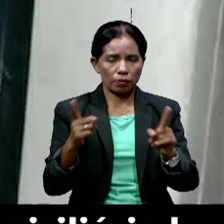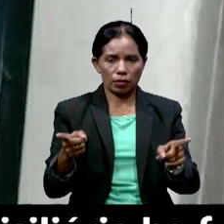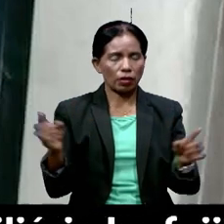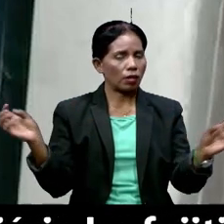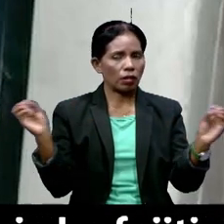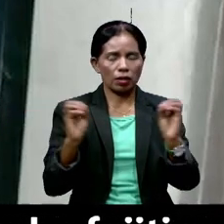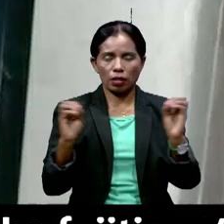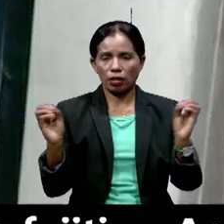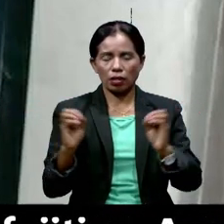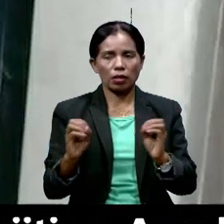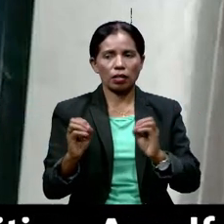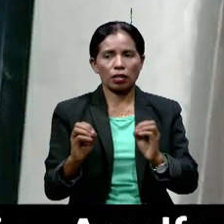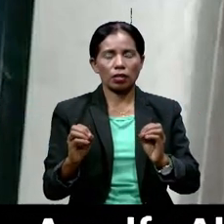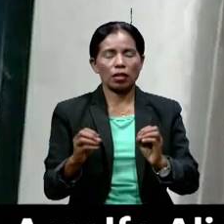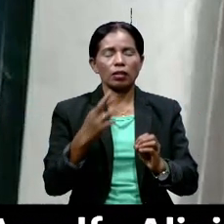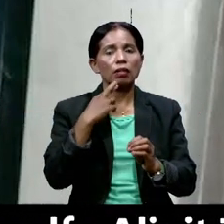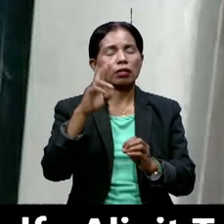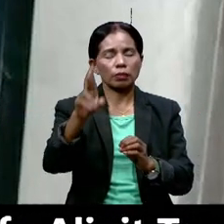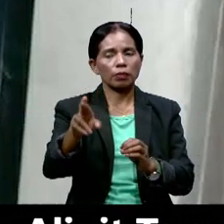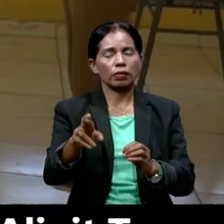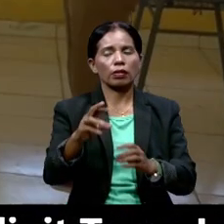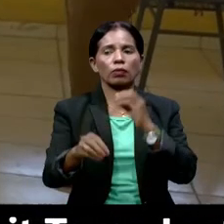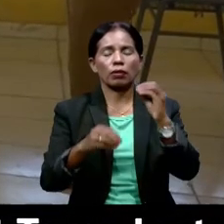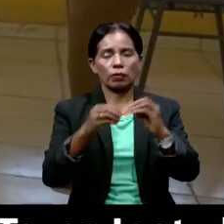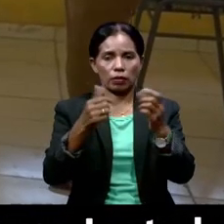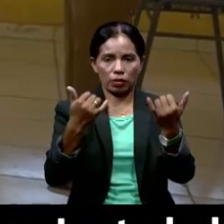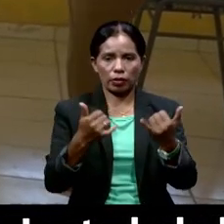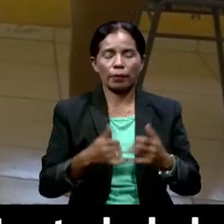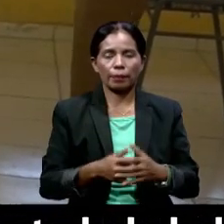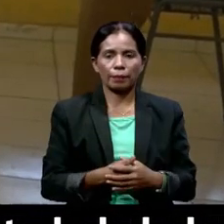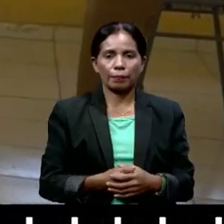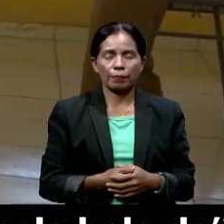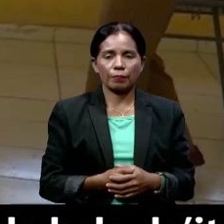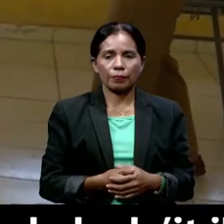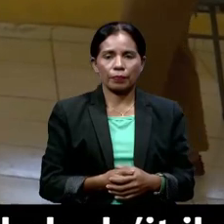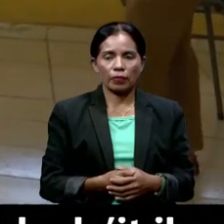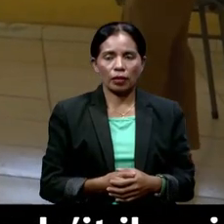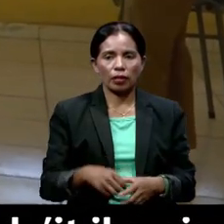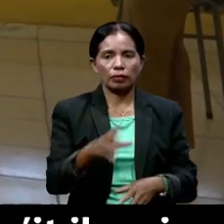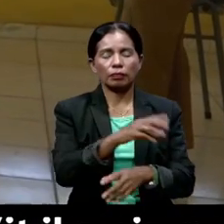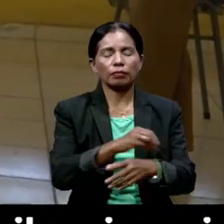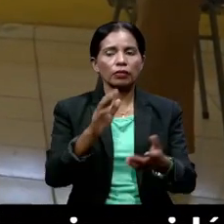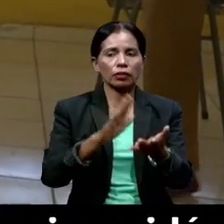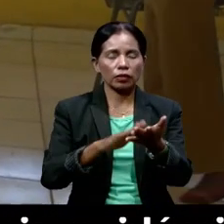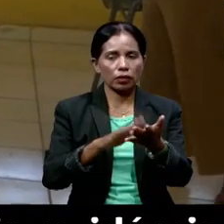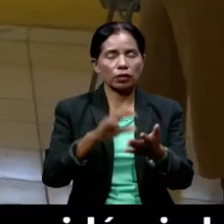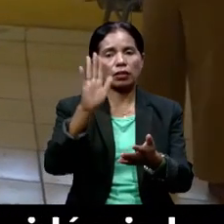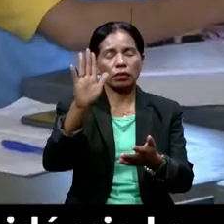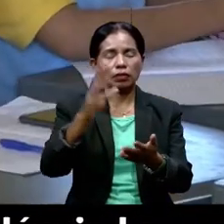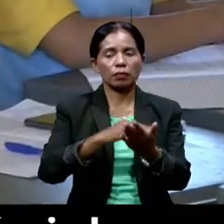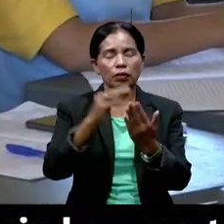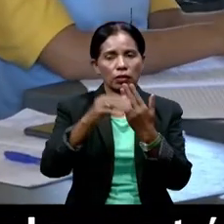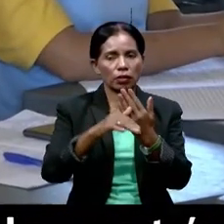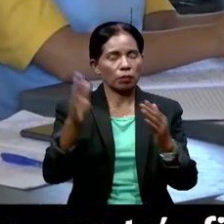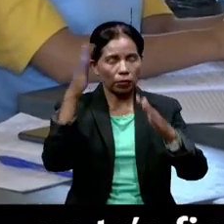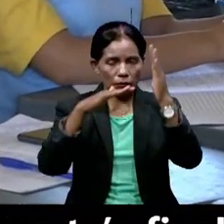laia ansa laia ko korespondensia ba asunti dene. Alen dene direktur sekolah sekundari Zeral 5 de Maio mos preocupa o problema falta